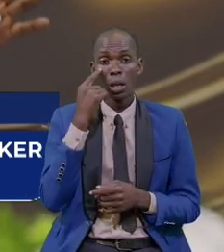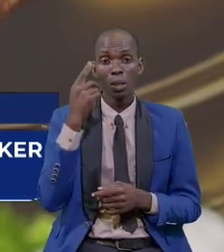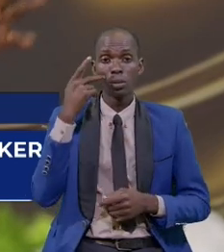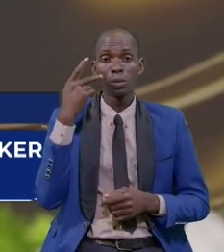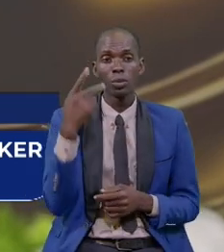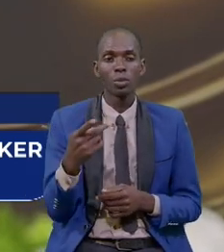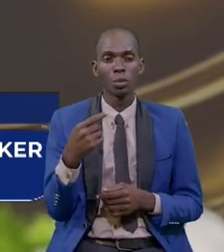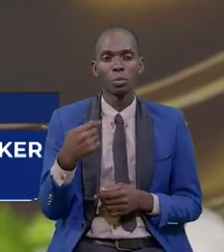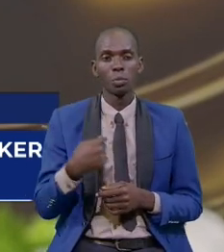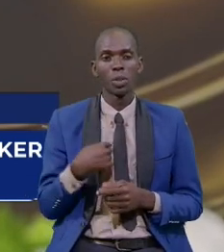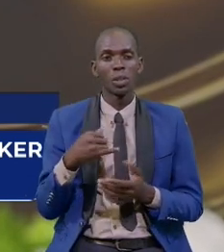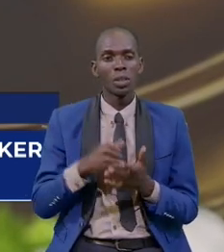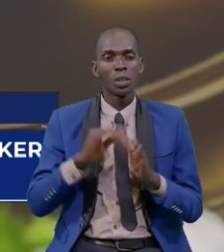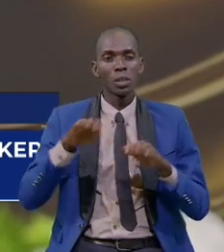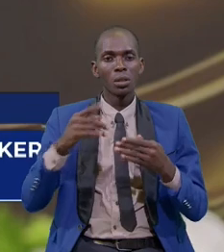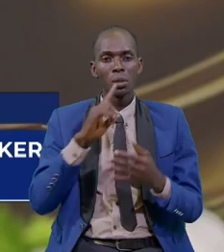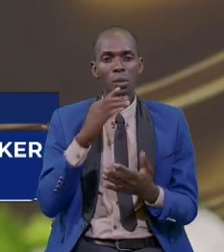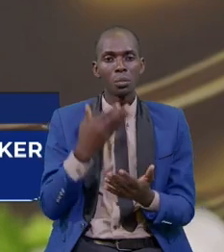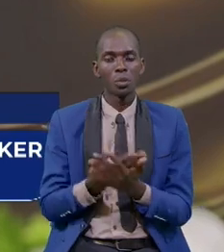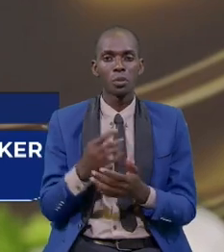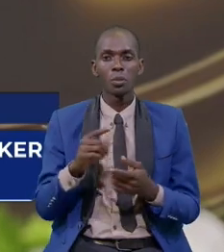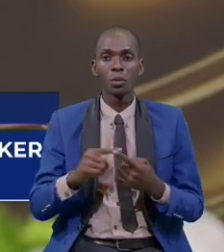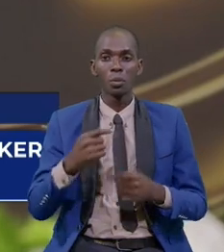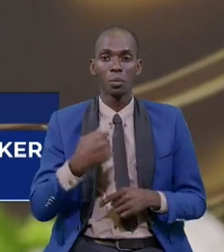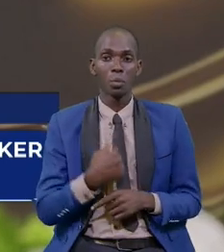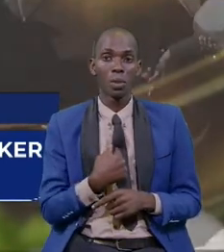qui me voyait me rendait témoignage.